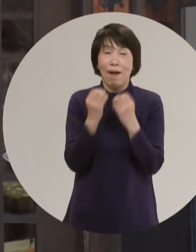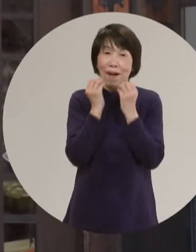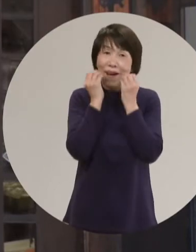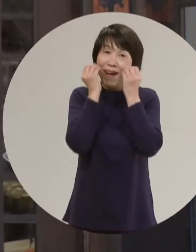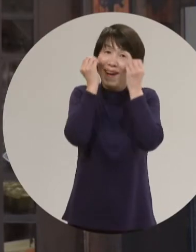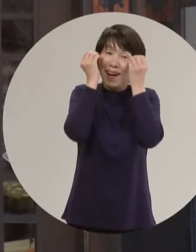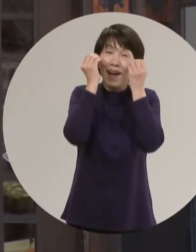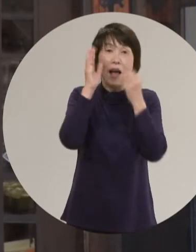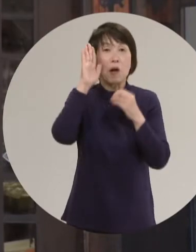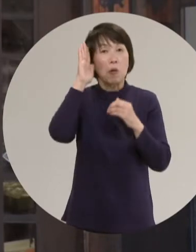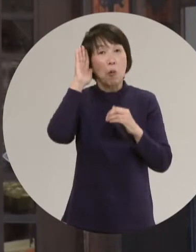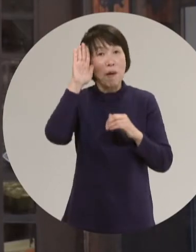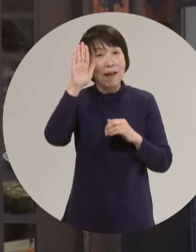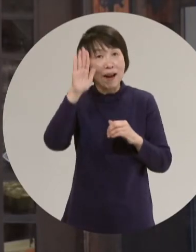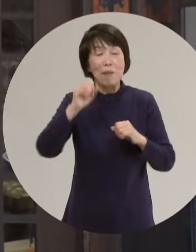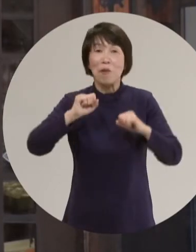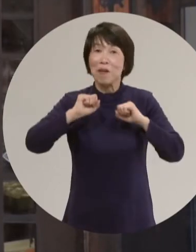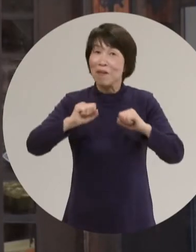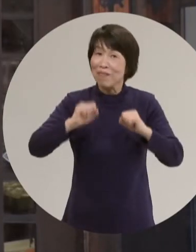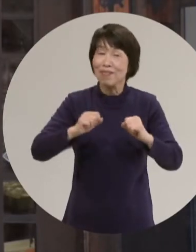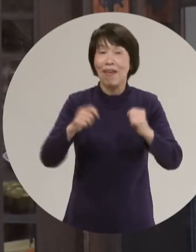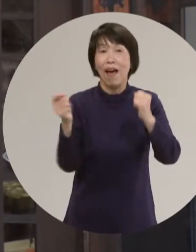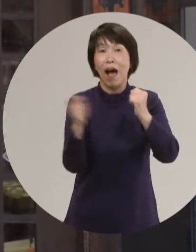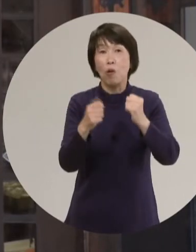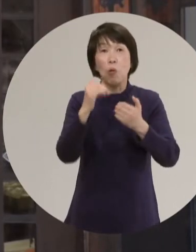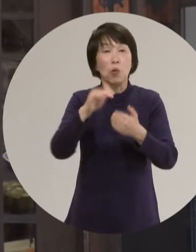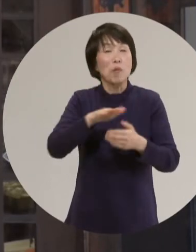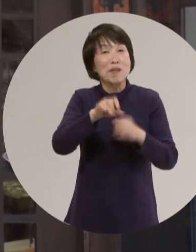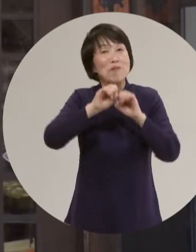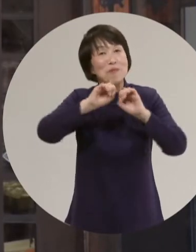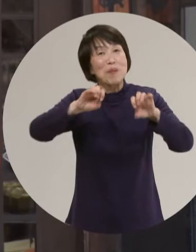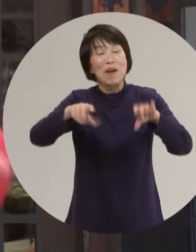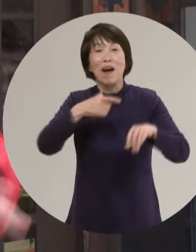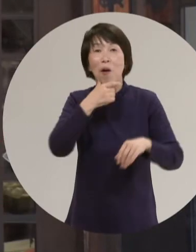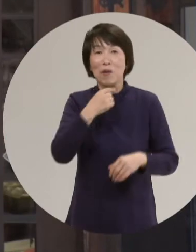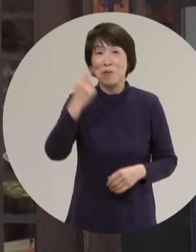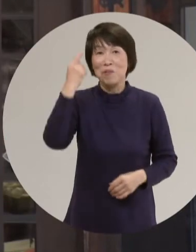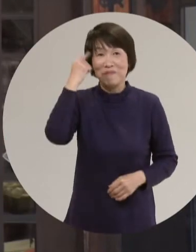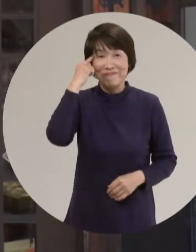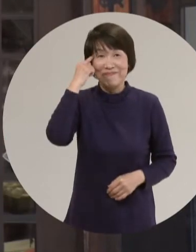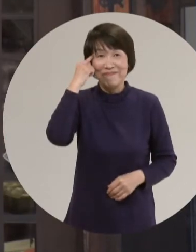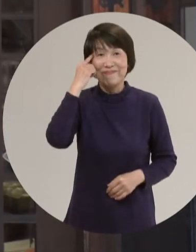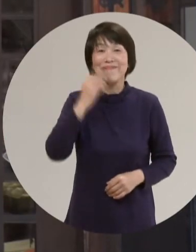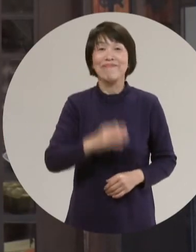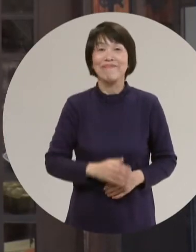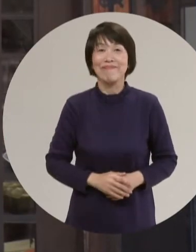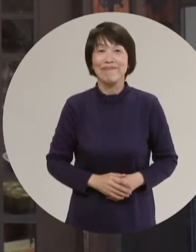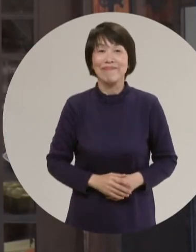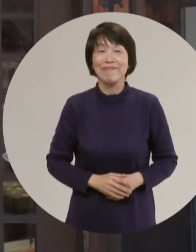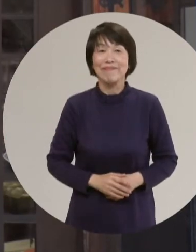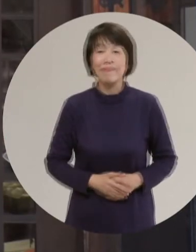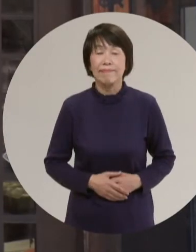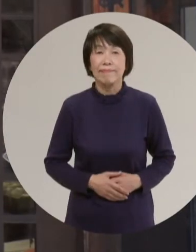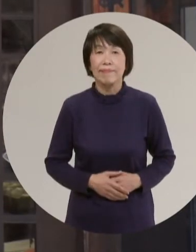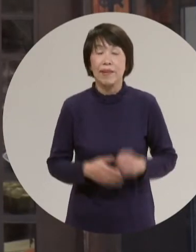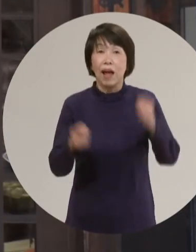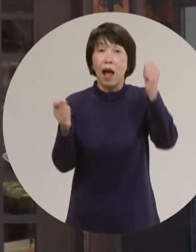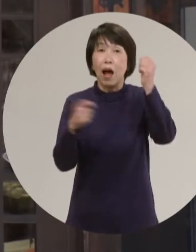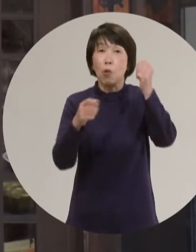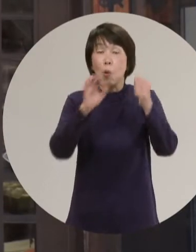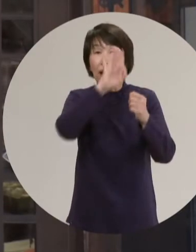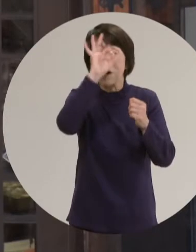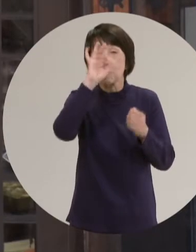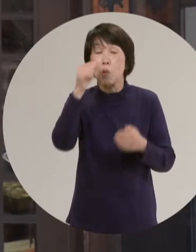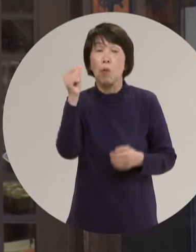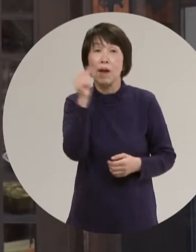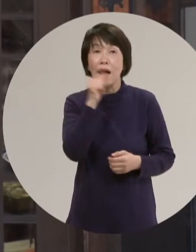ていうのが伝わってきました。これからもどんどん赤穂のことを皆さんに広めていってほしいと思います。赤